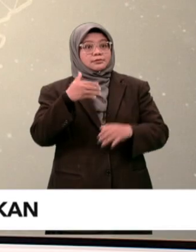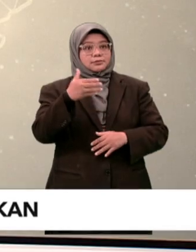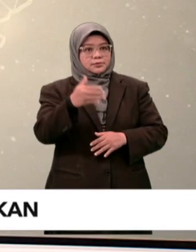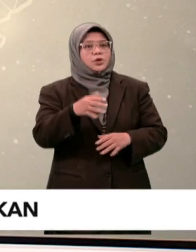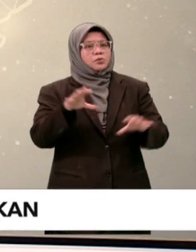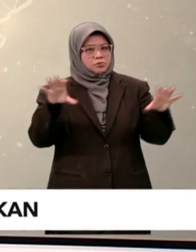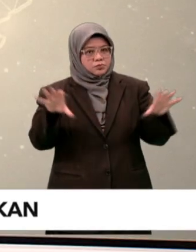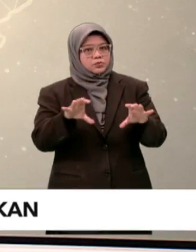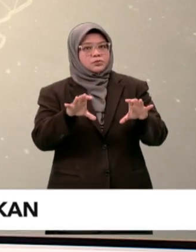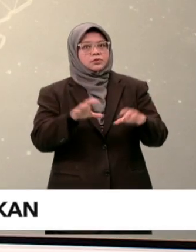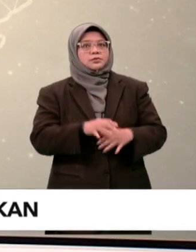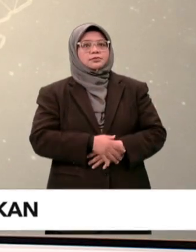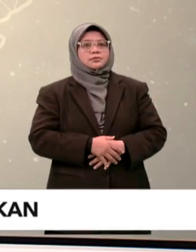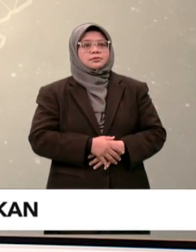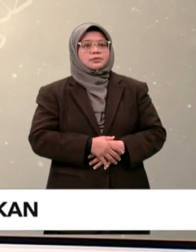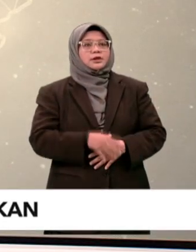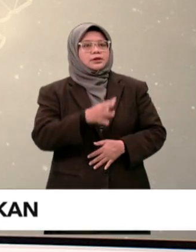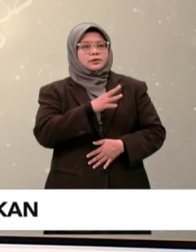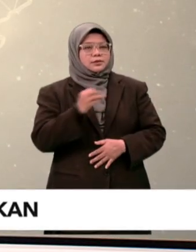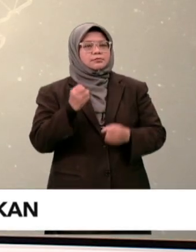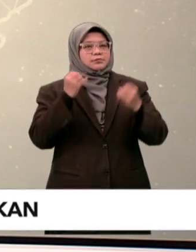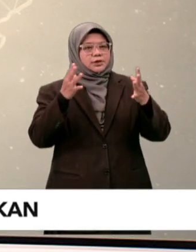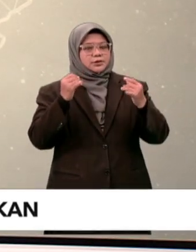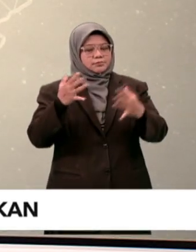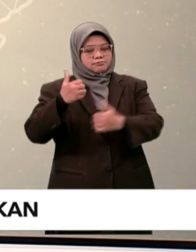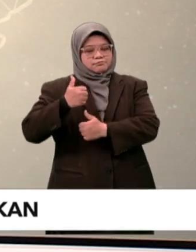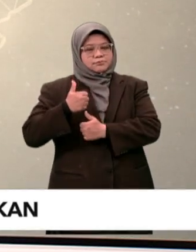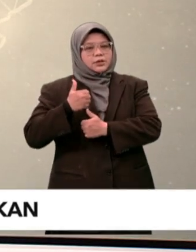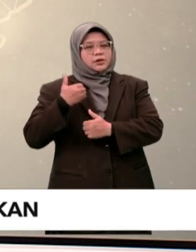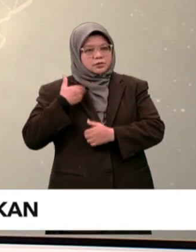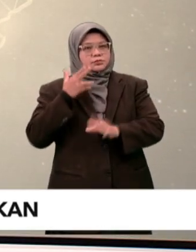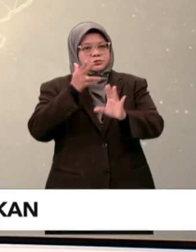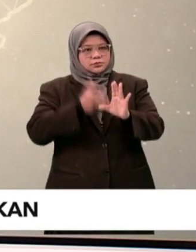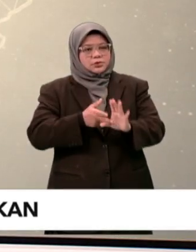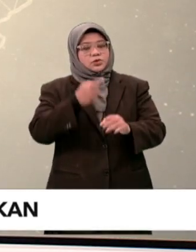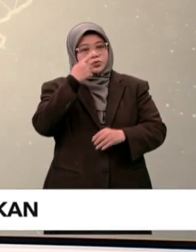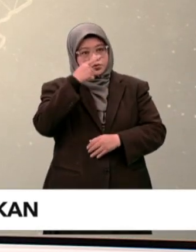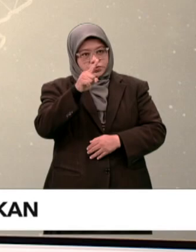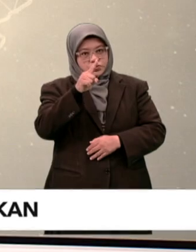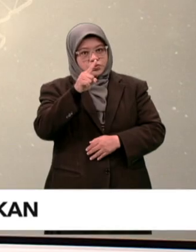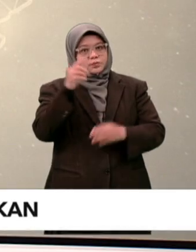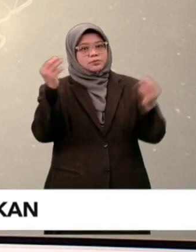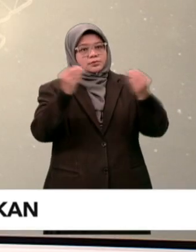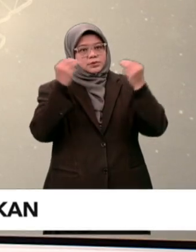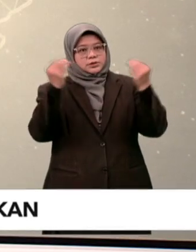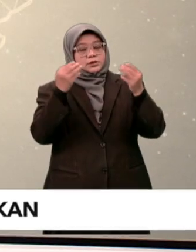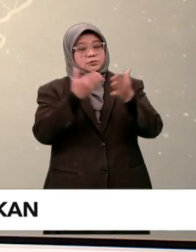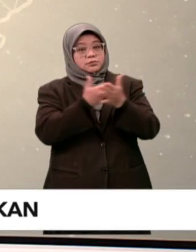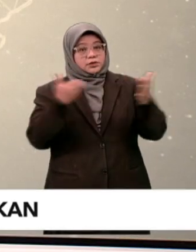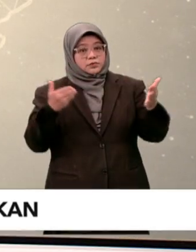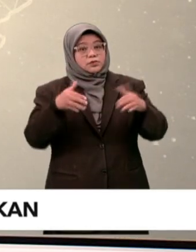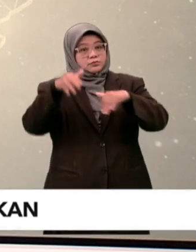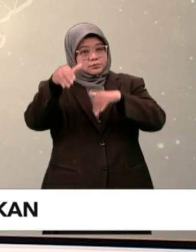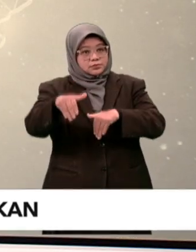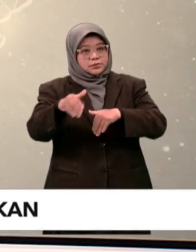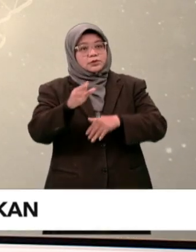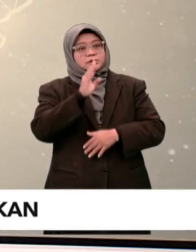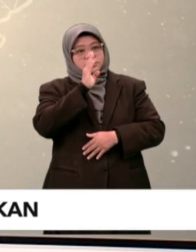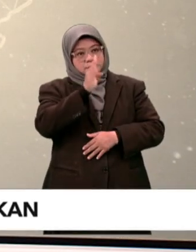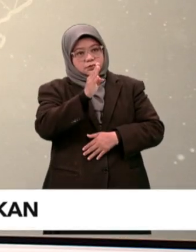giat dilaksanakan ribuan anggota tentral di cangkir terlibat dalam acara tersebut sebelum pemakaman negara diteruskan